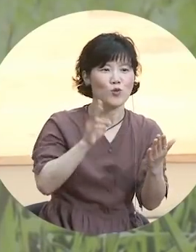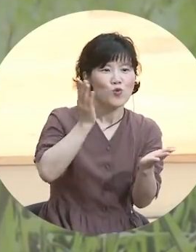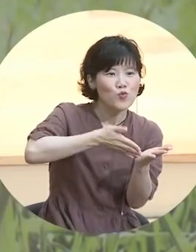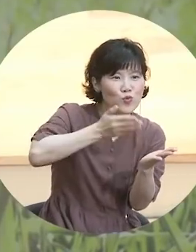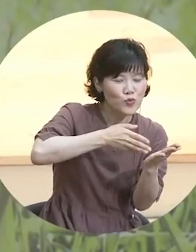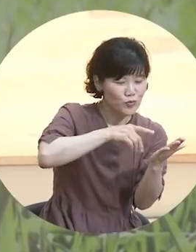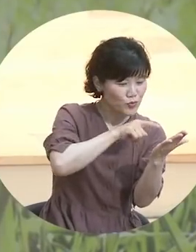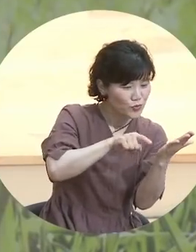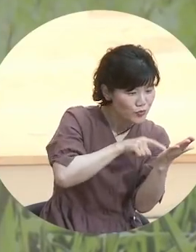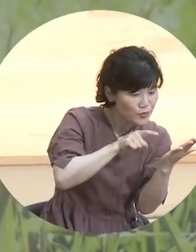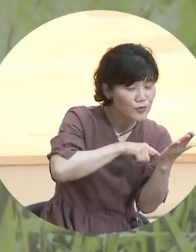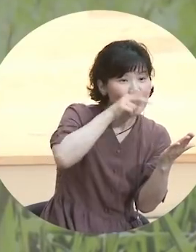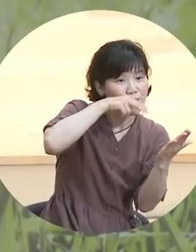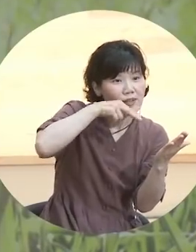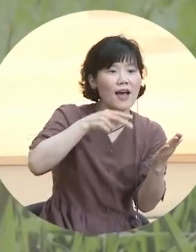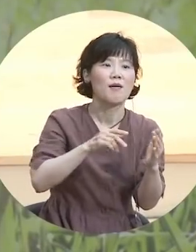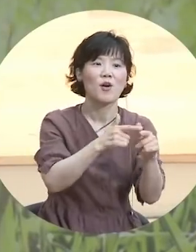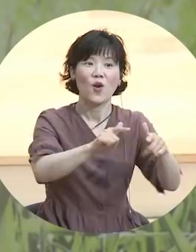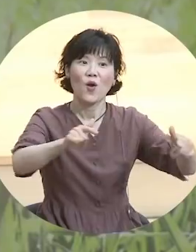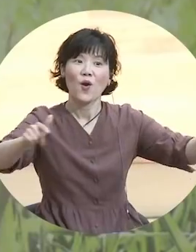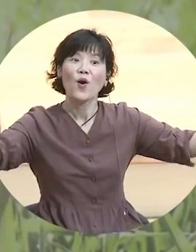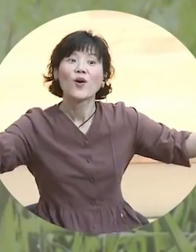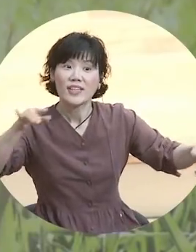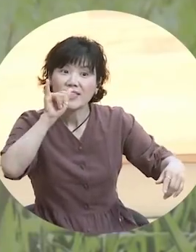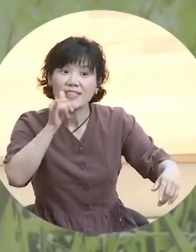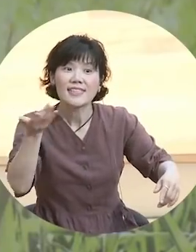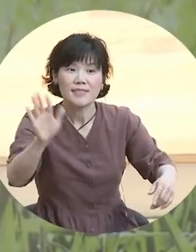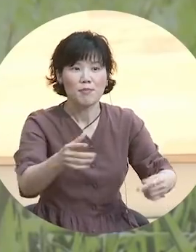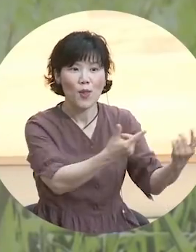검색하는 사람, 여러 가지 사람이 있어요. 근데 공통점이 뭐냐?